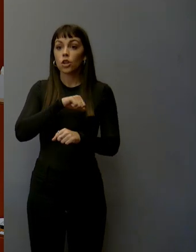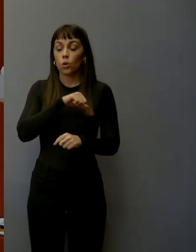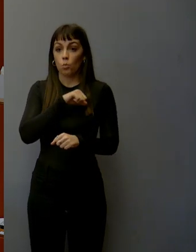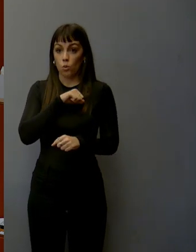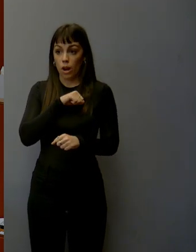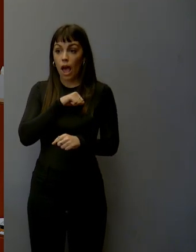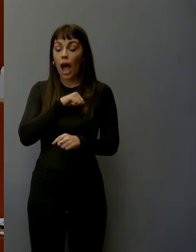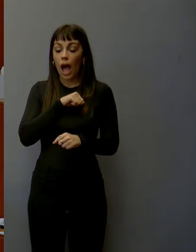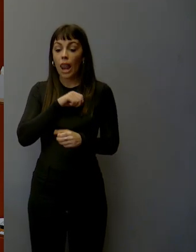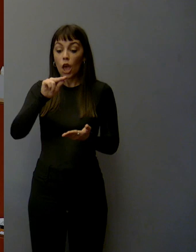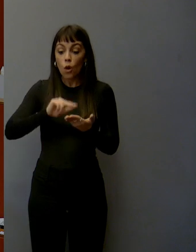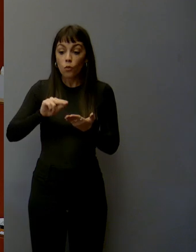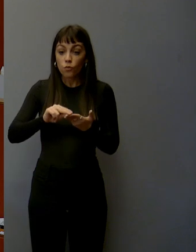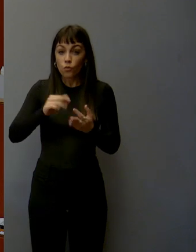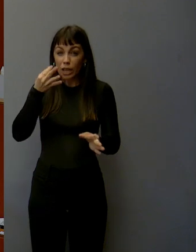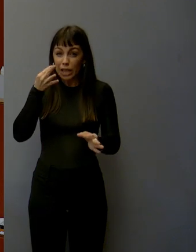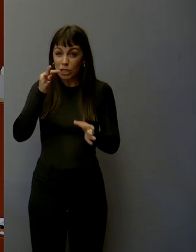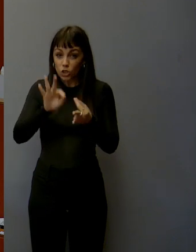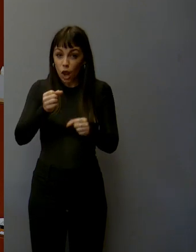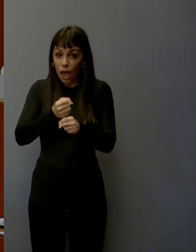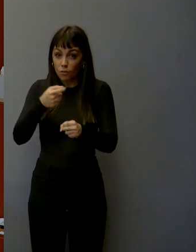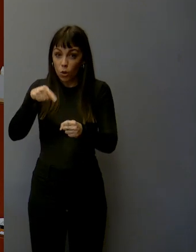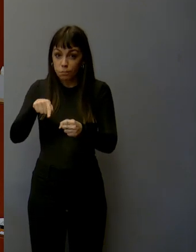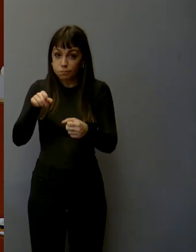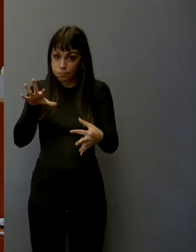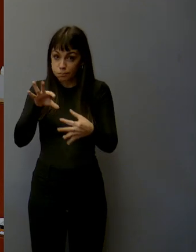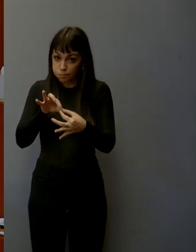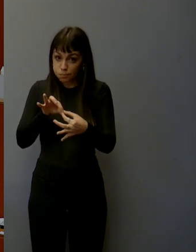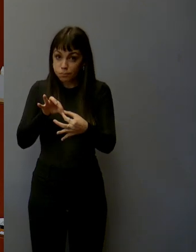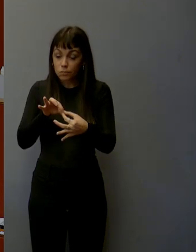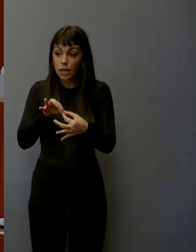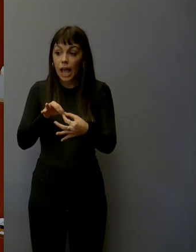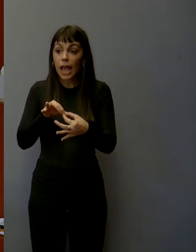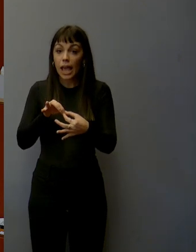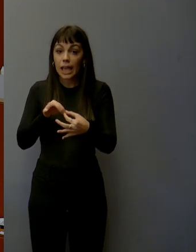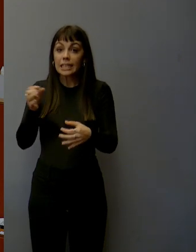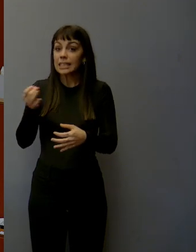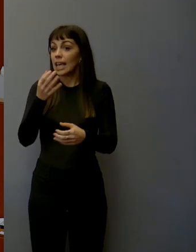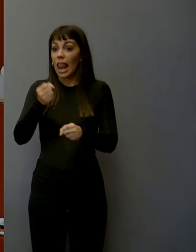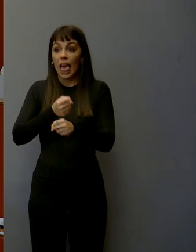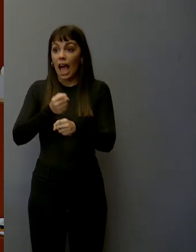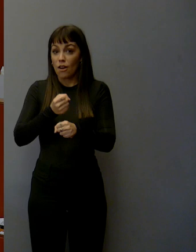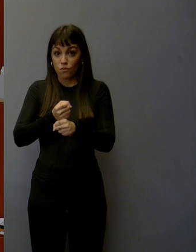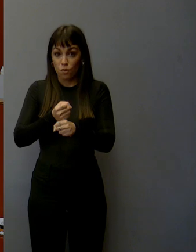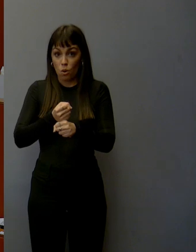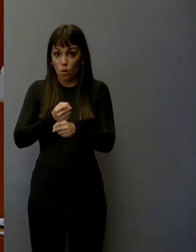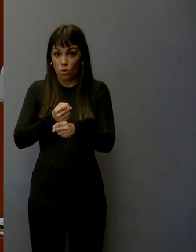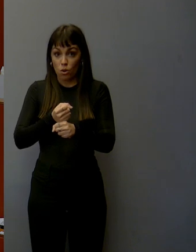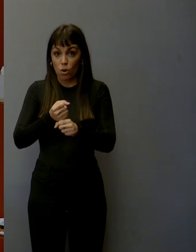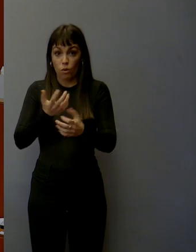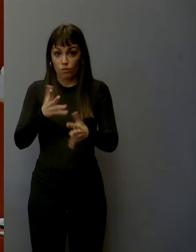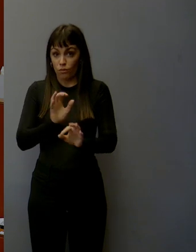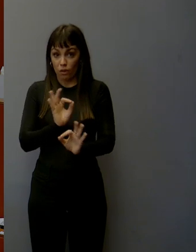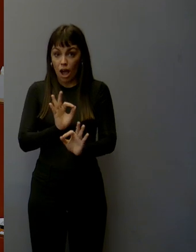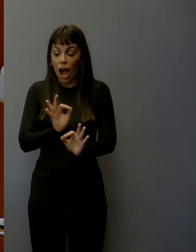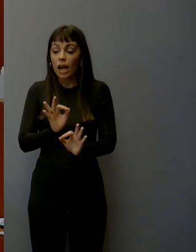che segue con acidità questi lavori e pertanto provvede a sanzionare quando non vengono temperate le norme Quindi io pertanto come